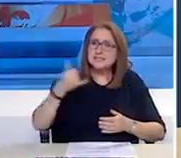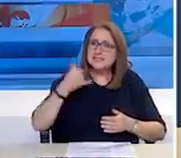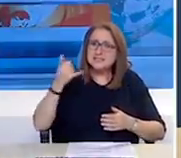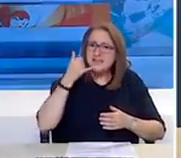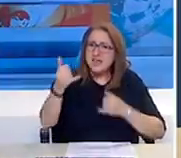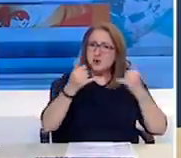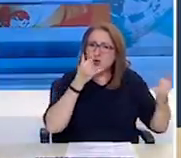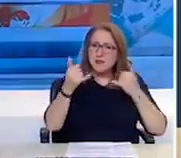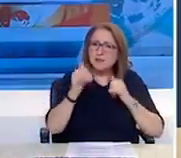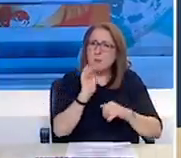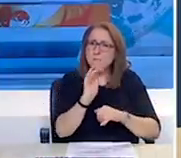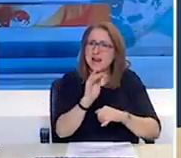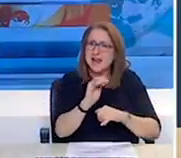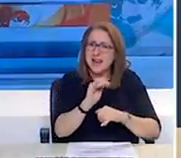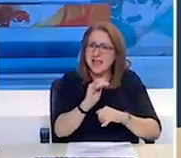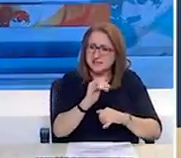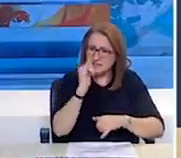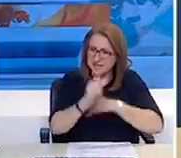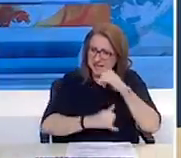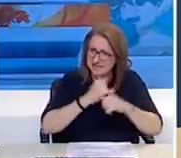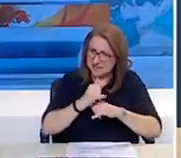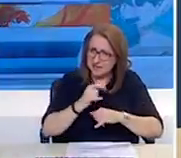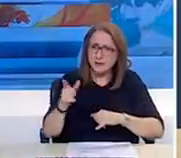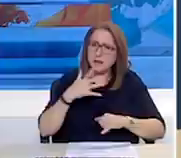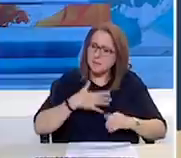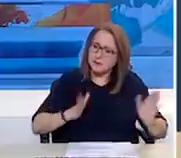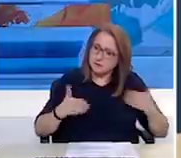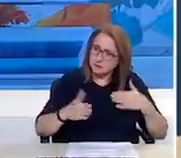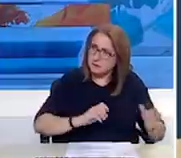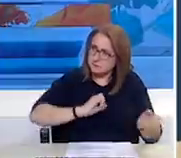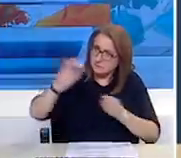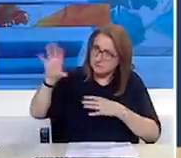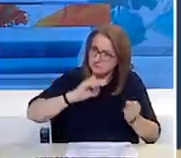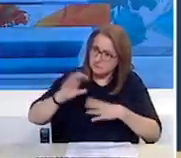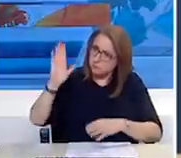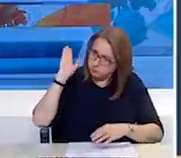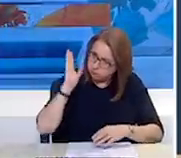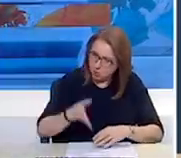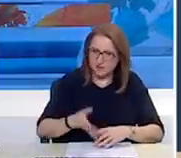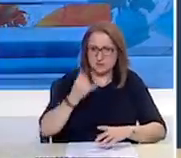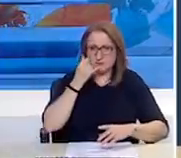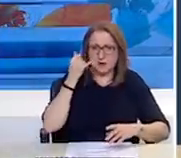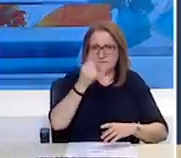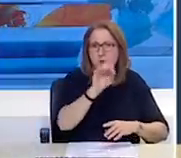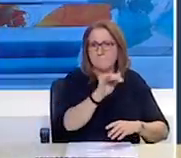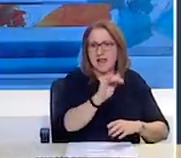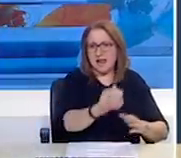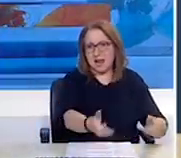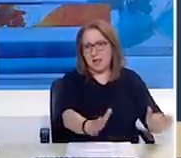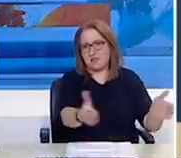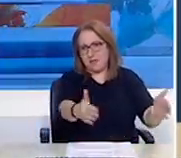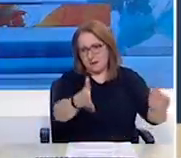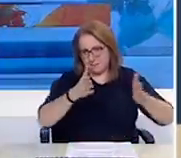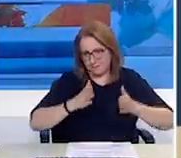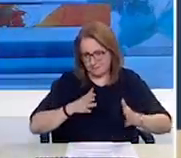για πώληση εντός καταστημάτων εκτελούνται μόνο με αποστολή στον τόπο παράδοσης του πελάτη. Όπου γίνεται